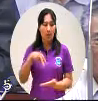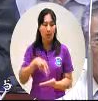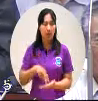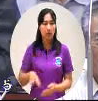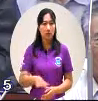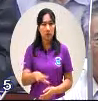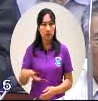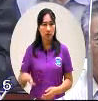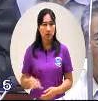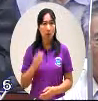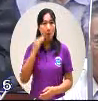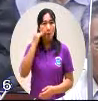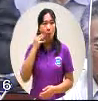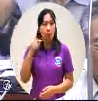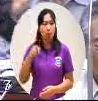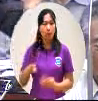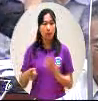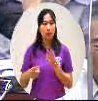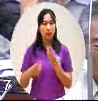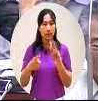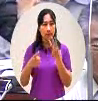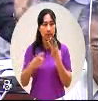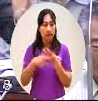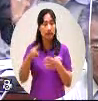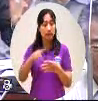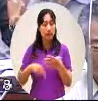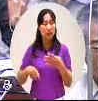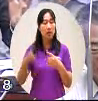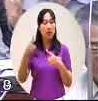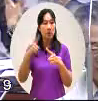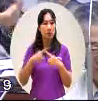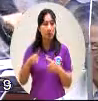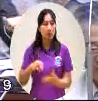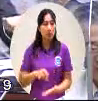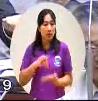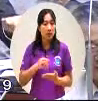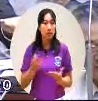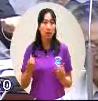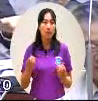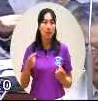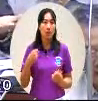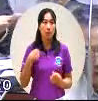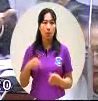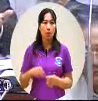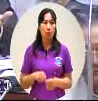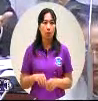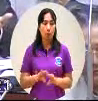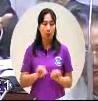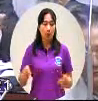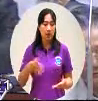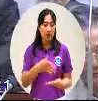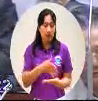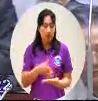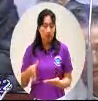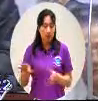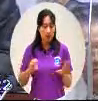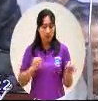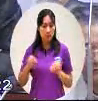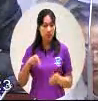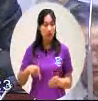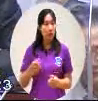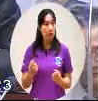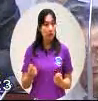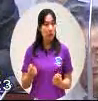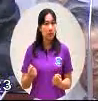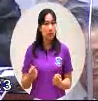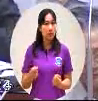人如果他没有提出来的话，在我们的地震地籍资料里头，这个东西是存在的。 因为这个 就没有